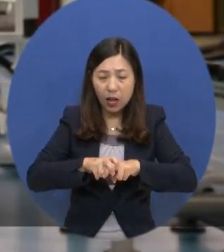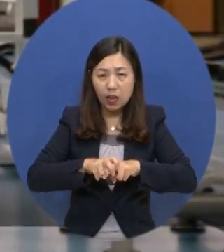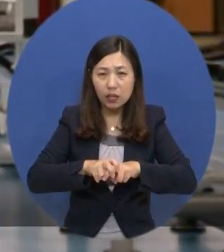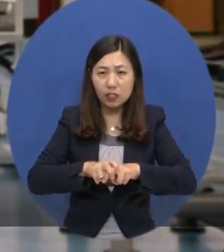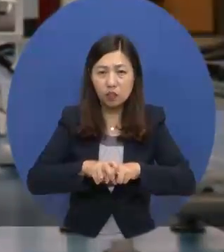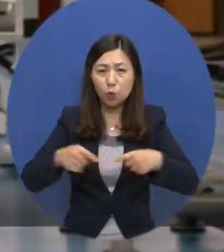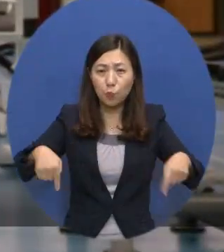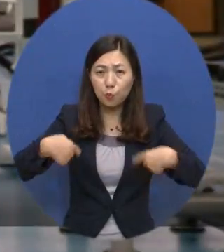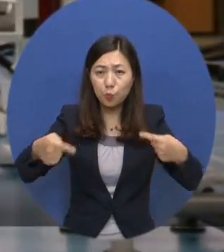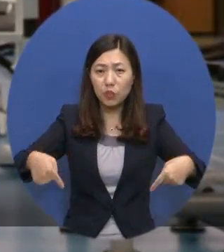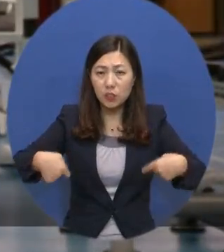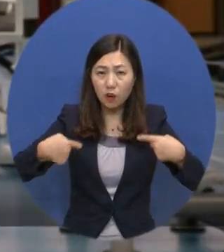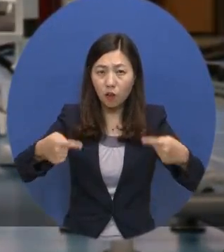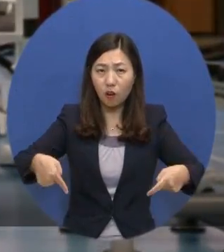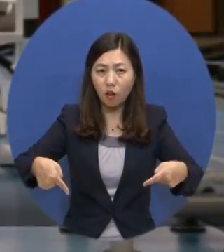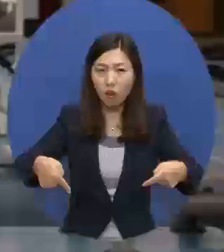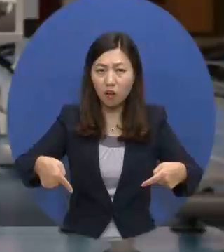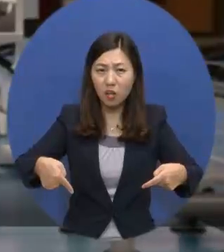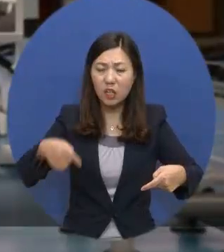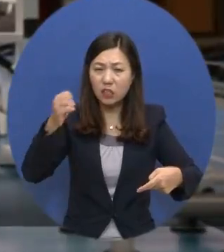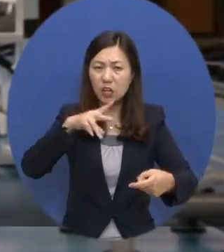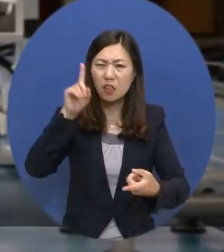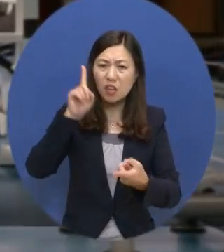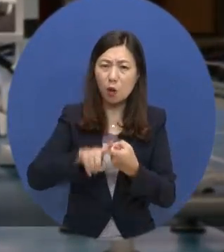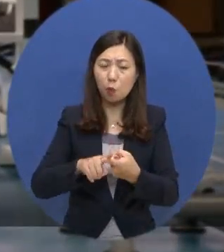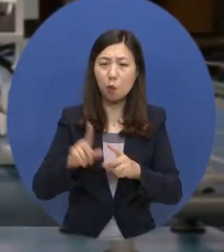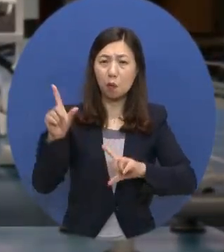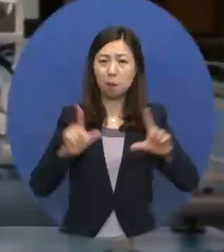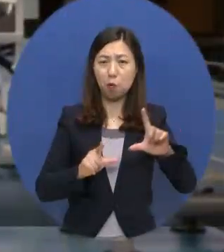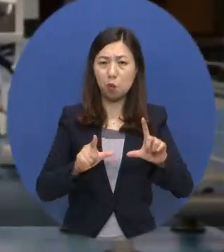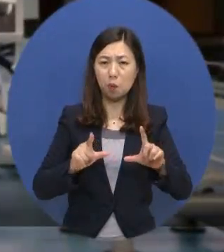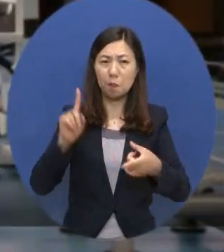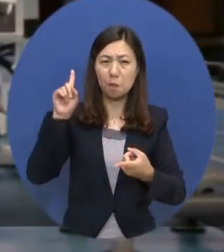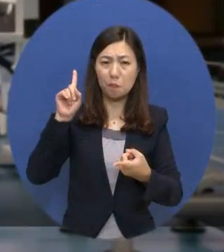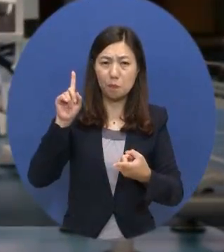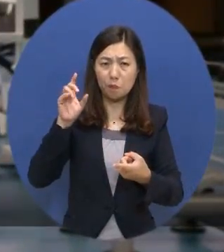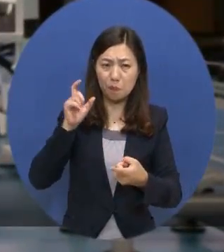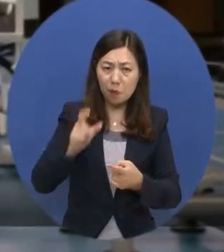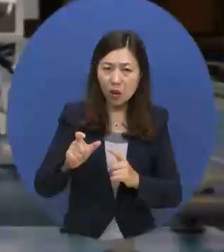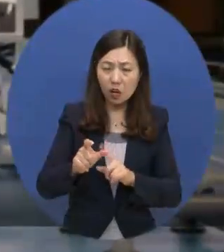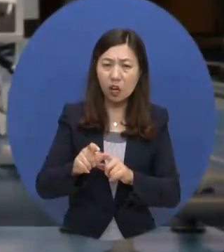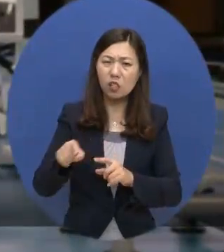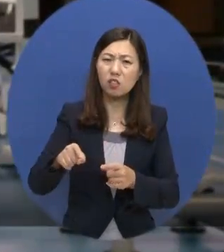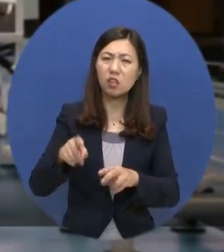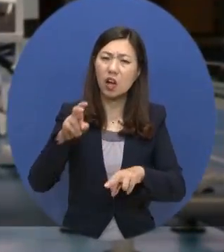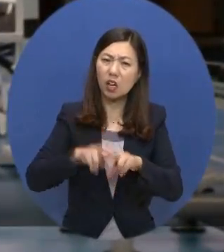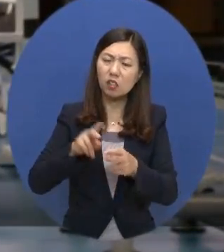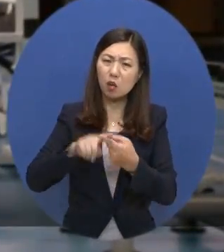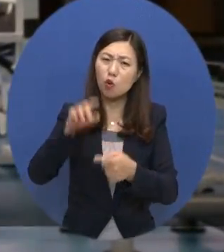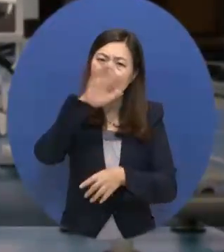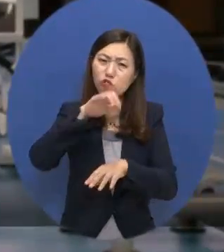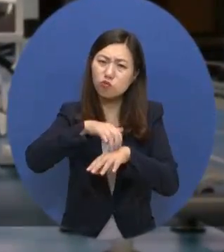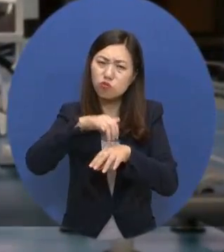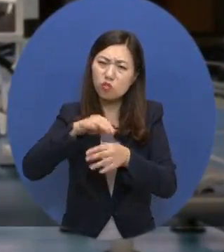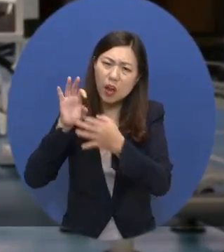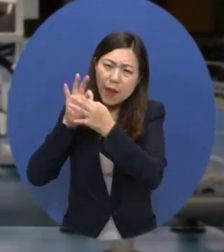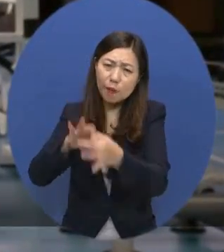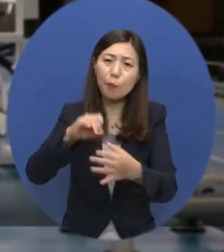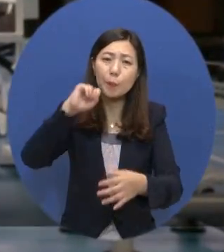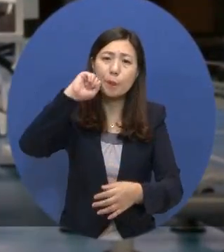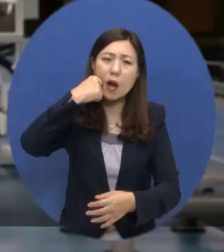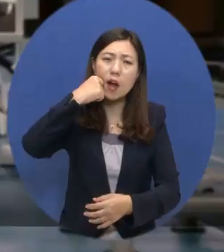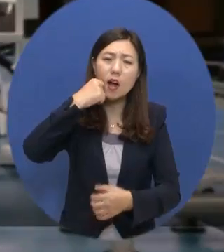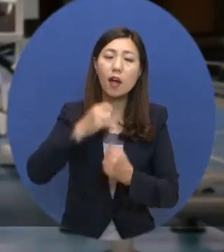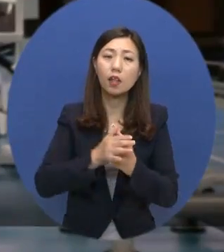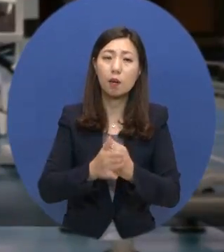휠체어가 뭐 그걸로만 자세를 유지하거나 뭐 그걸로만 어떤 훈련을 지속적으로 할 수는 없기 때문에